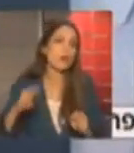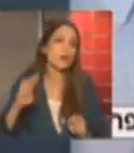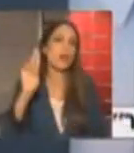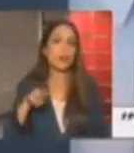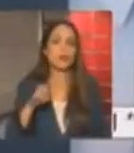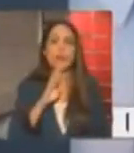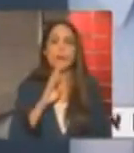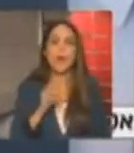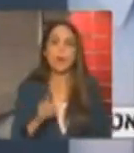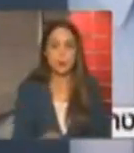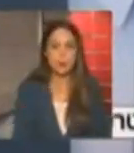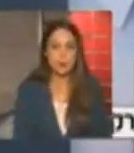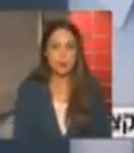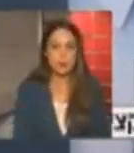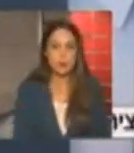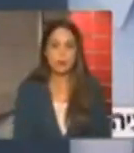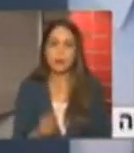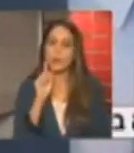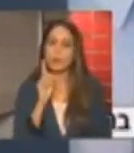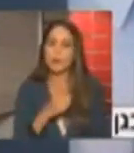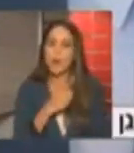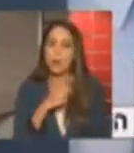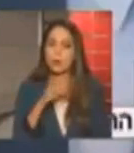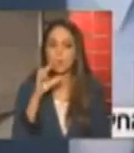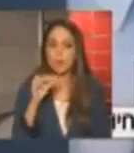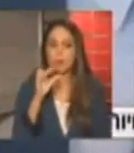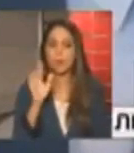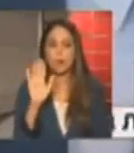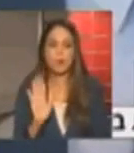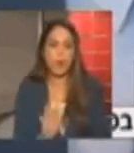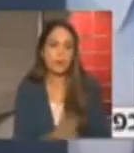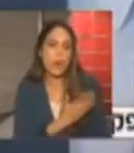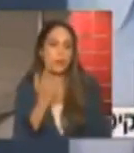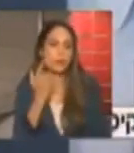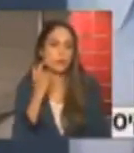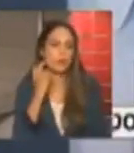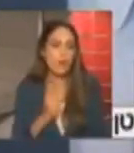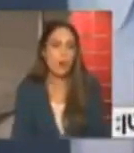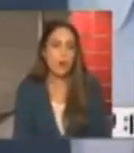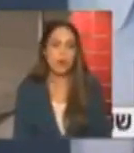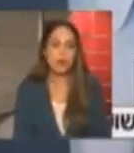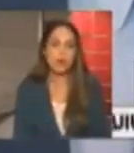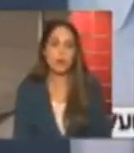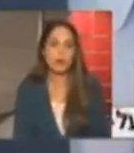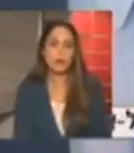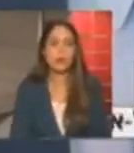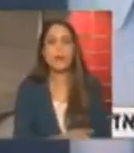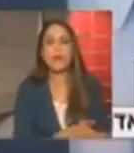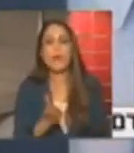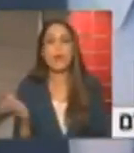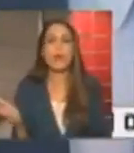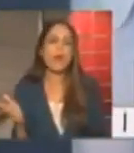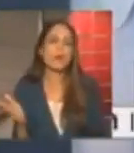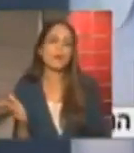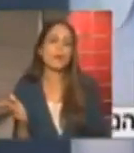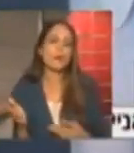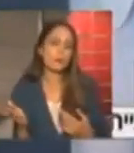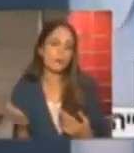הזו, ובכלל, שאימהות מדברות, וזה היה מאוד מרגש לשמוע אותה, זה מדבר לכולנו, זה נוגע ללב,